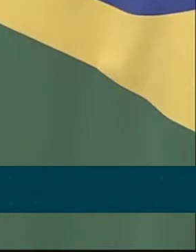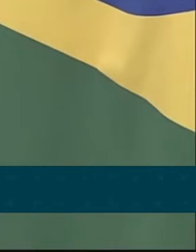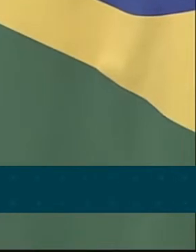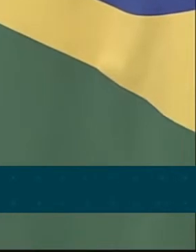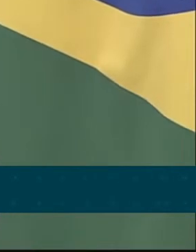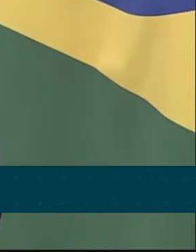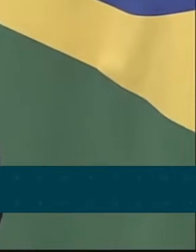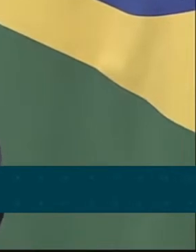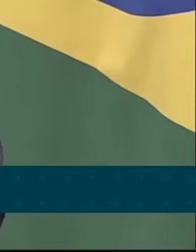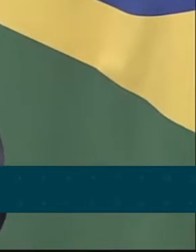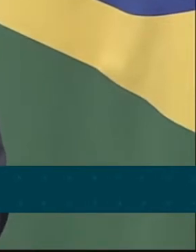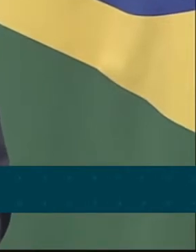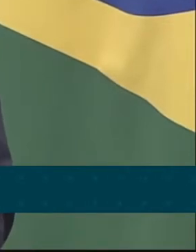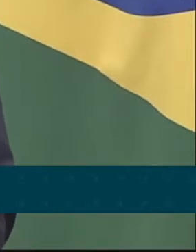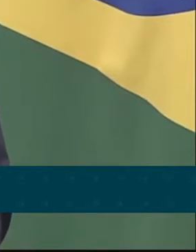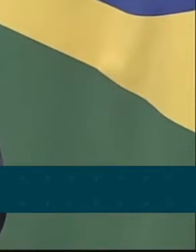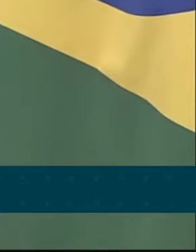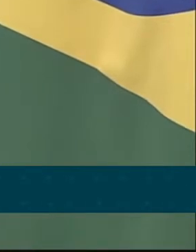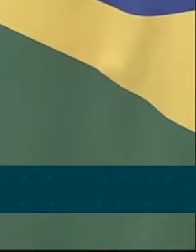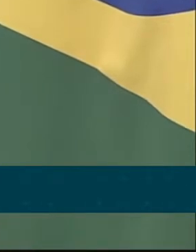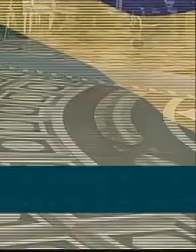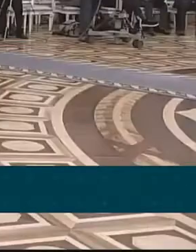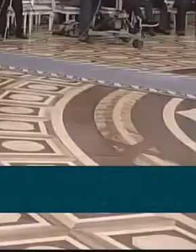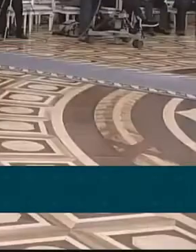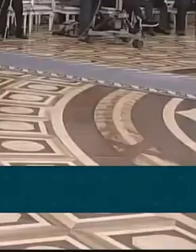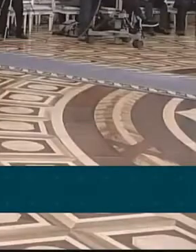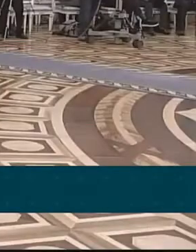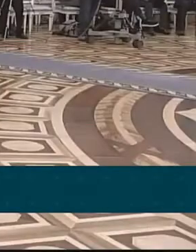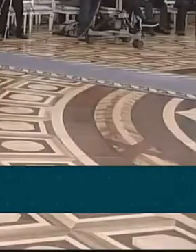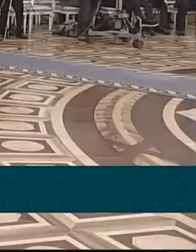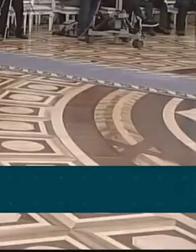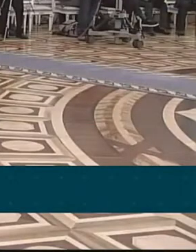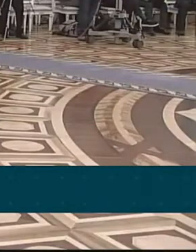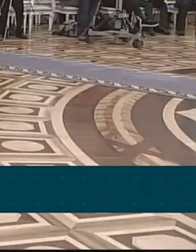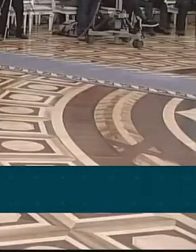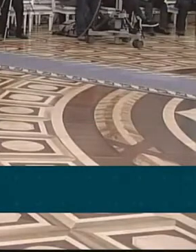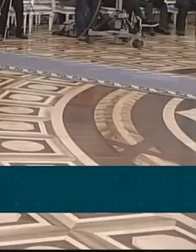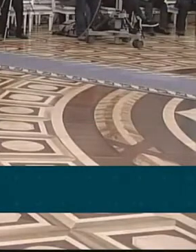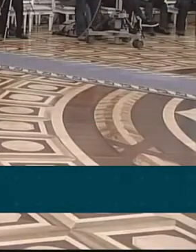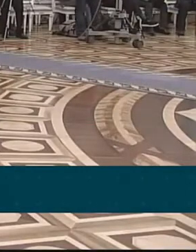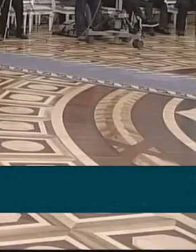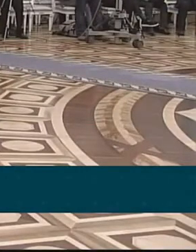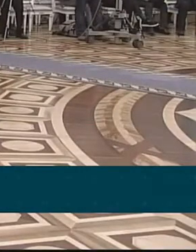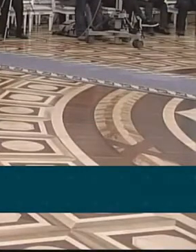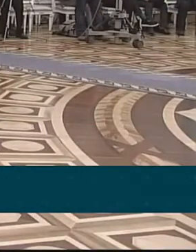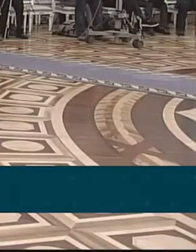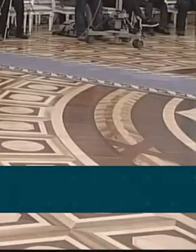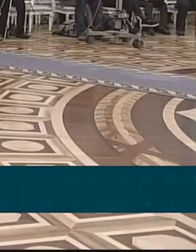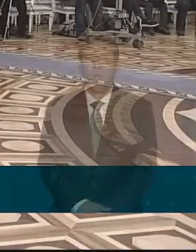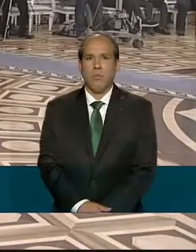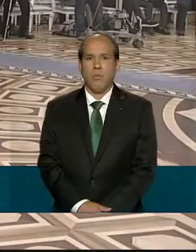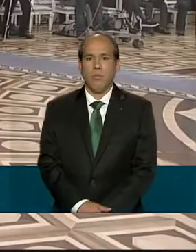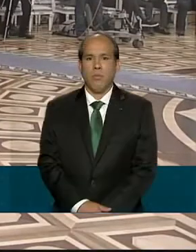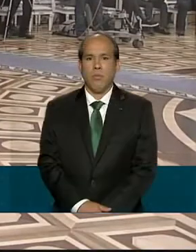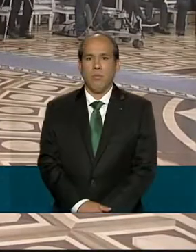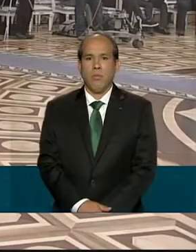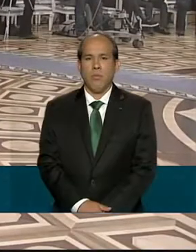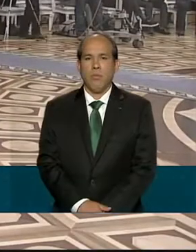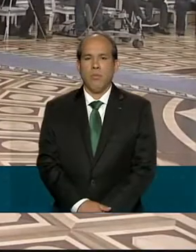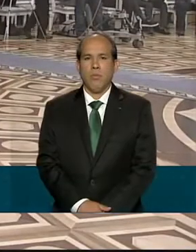Estudam mais de 250 alunos de várias regiões do Brasil e outros países da América Latina.